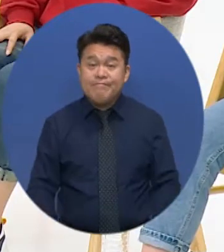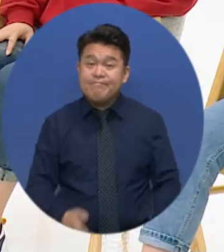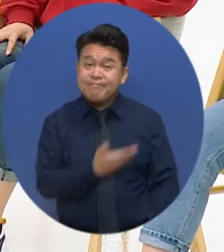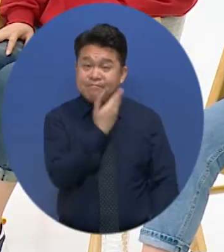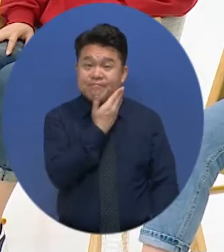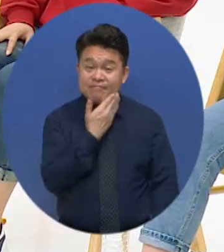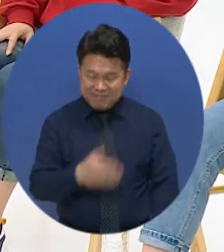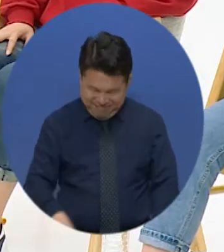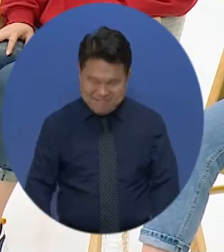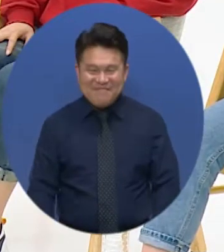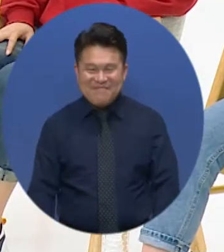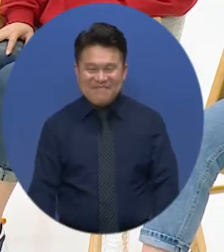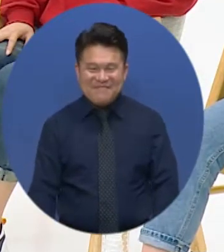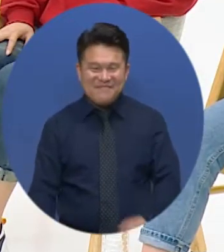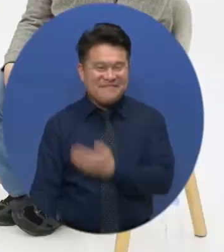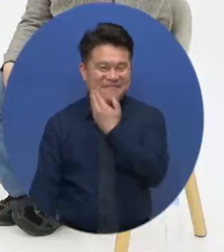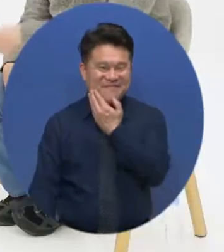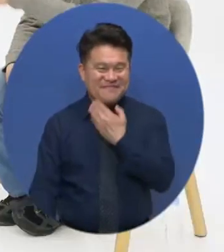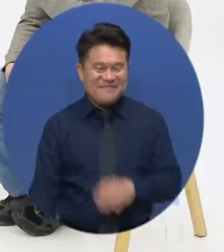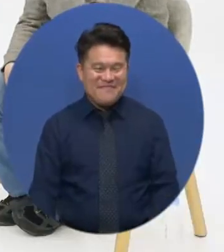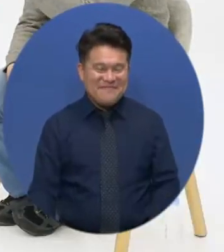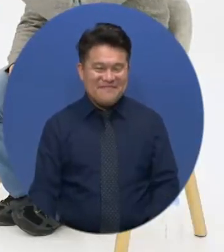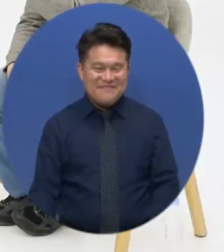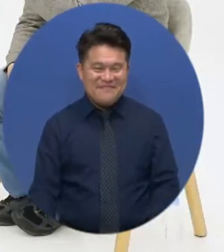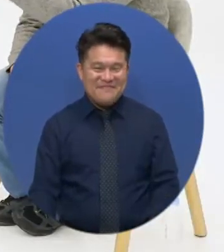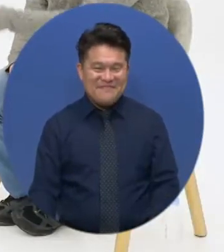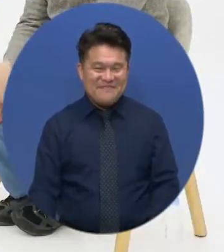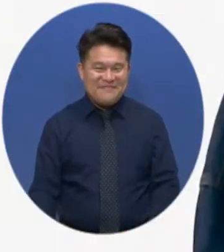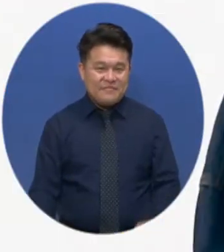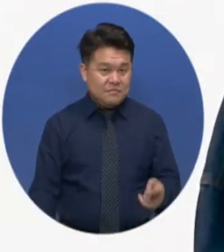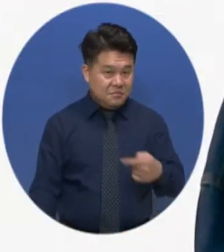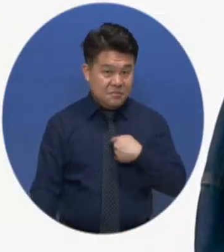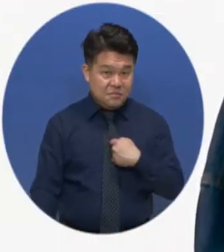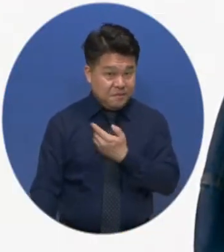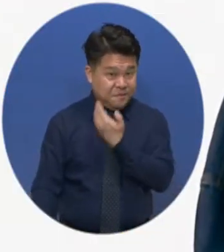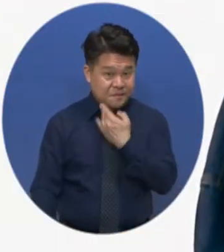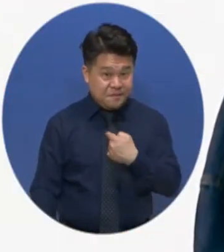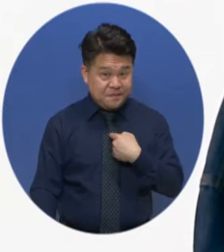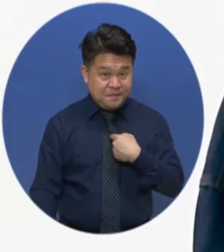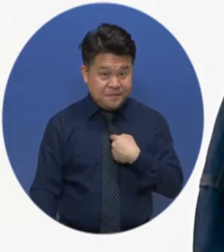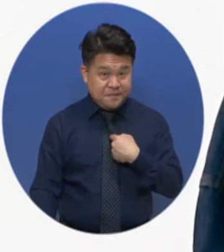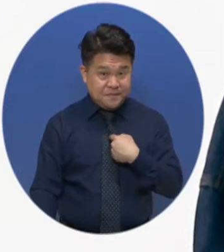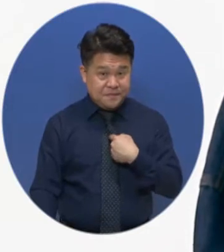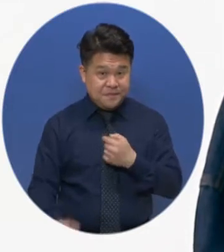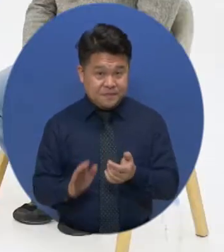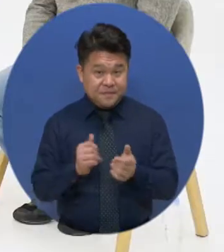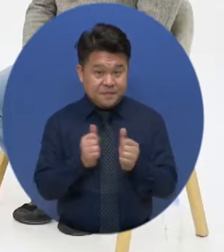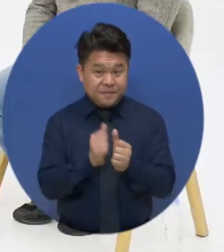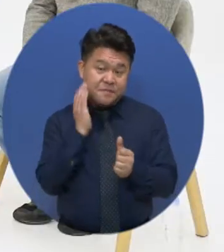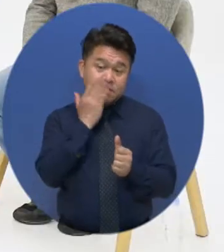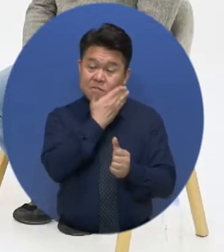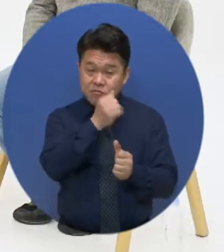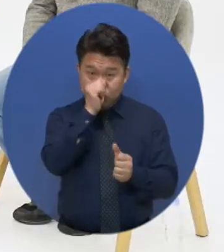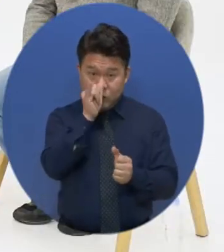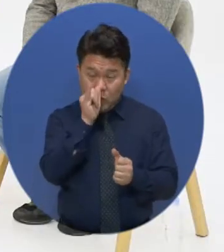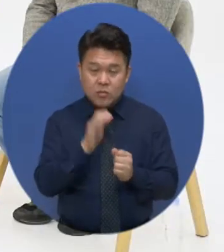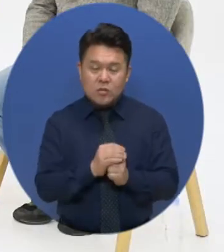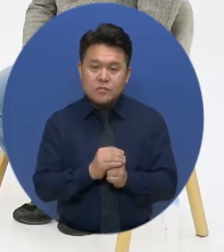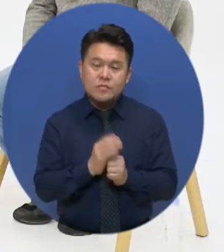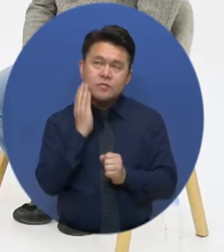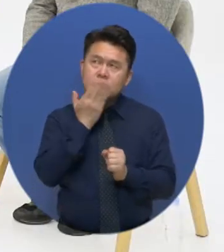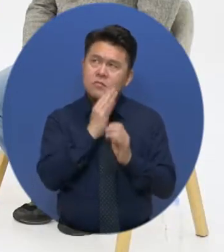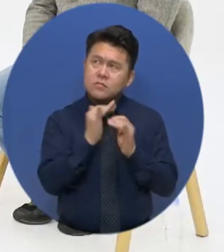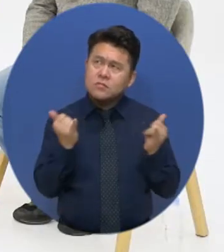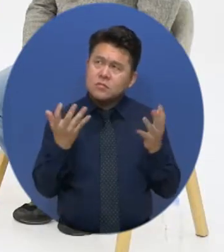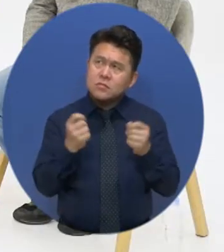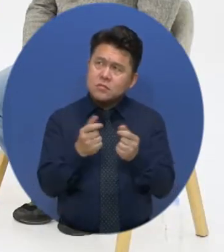귀엽죠. 귀여워요? 저희들 귀엽나요? 남자들이 하면 좋은 메이크업도 있어요? 메이크업 하신 분들이 요즘은